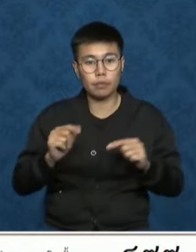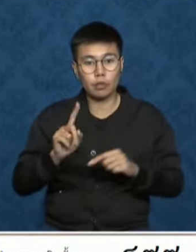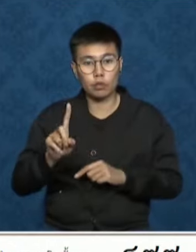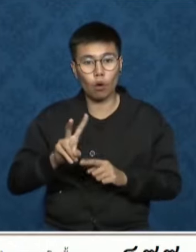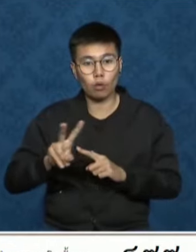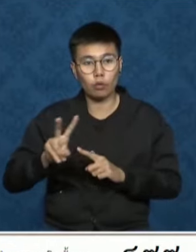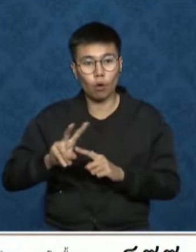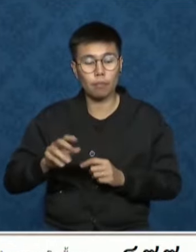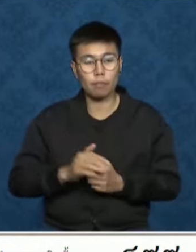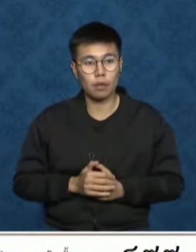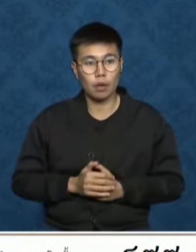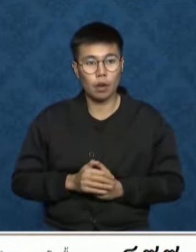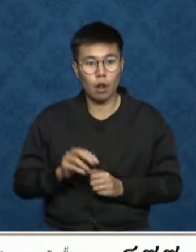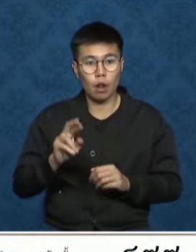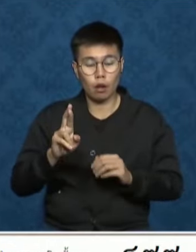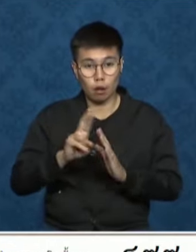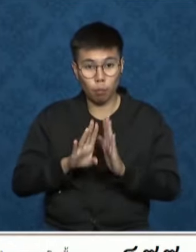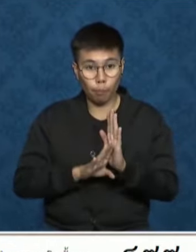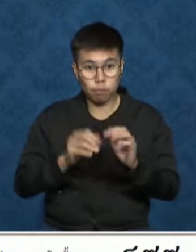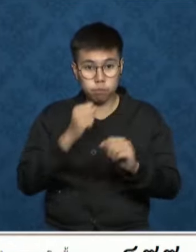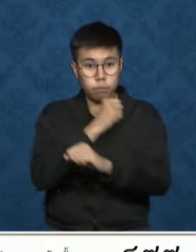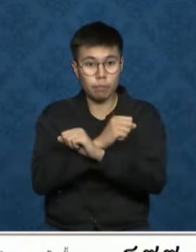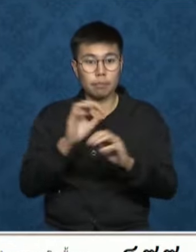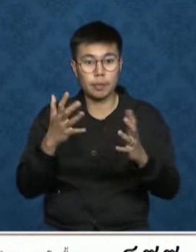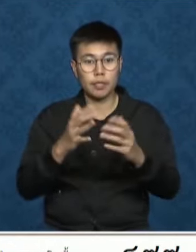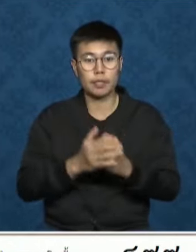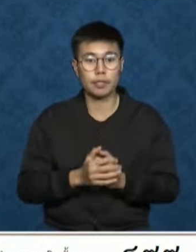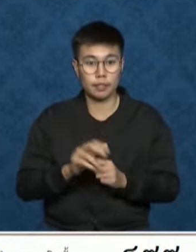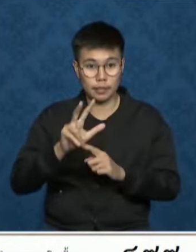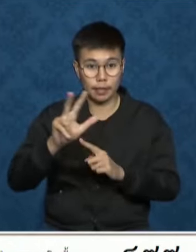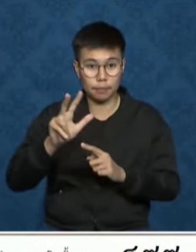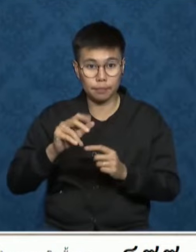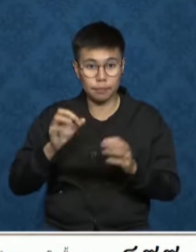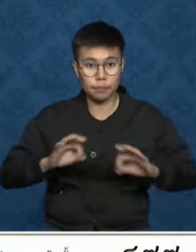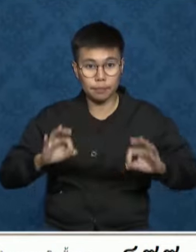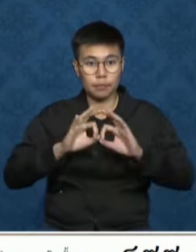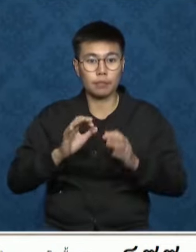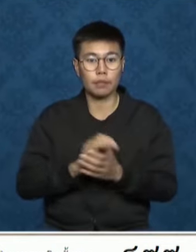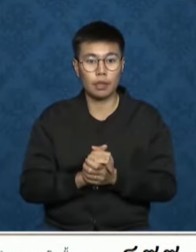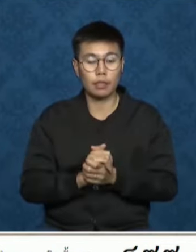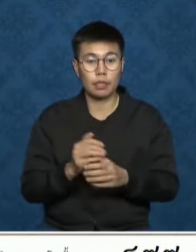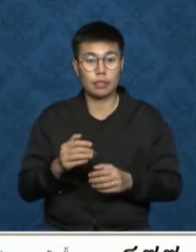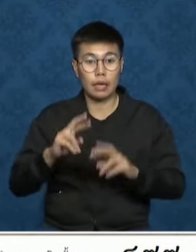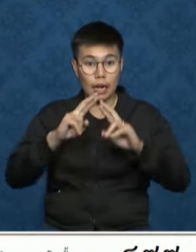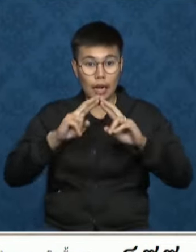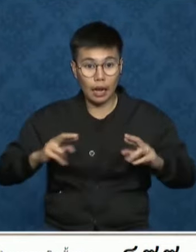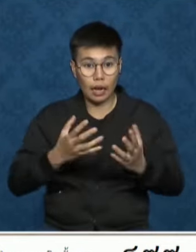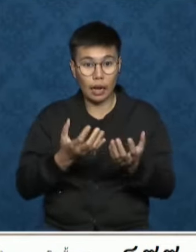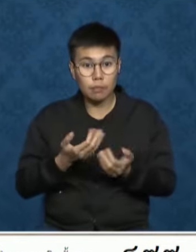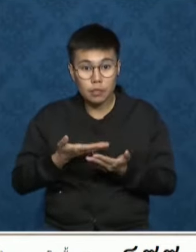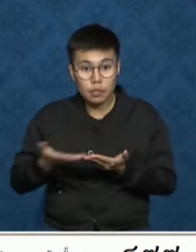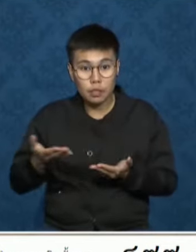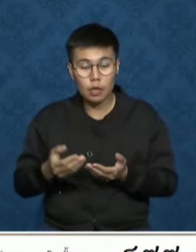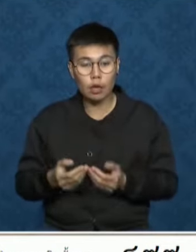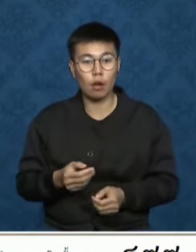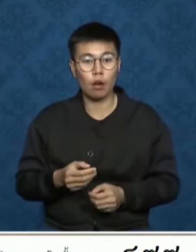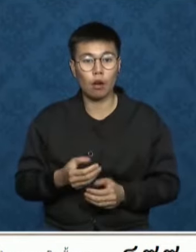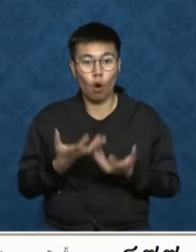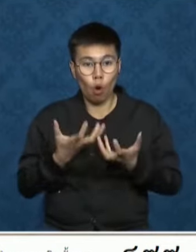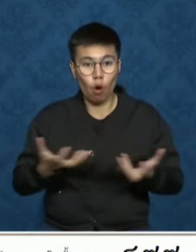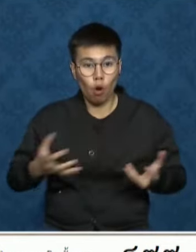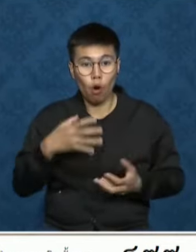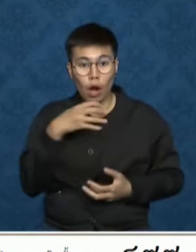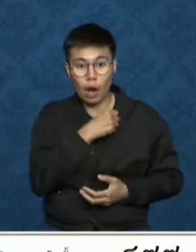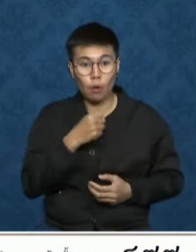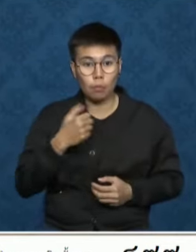2.ติดตั้ง ที่ไมมระบบกงกัน 3.ทสำคัญใธรมธาน ร้านรับซ้อของเก่าปัจจบนเป็แ่งรัซื้อ